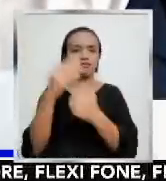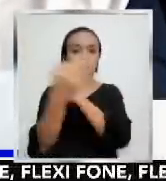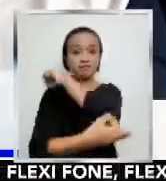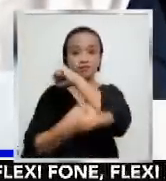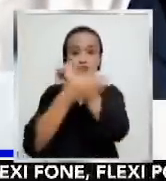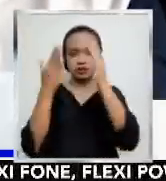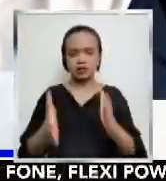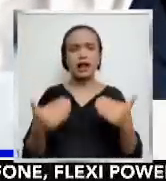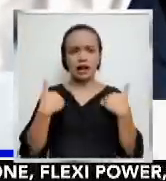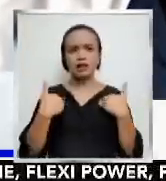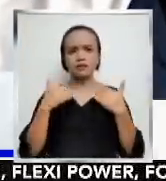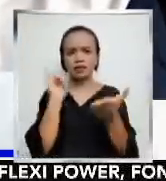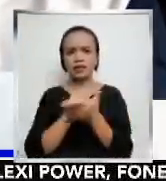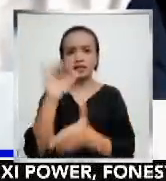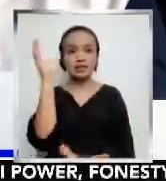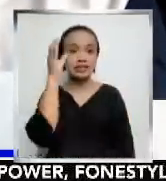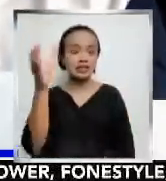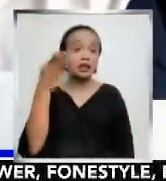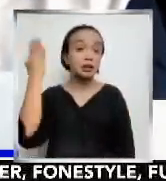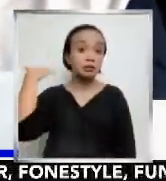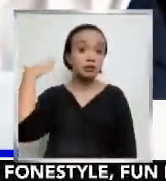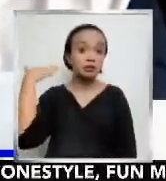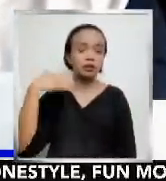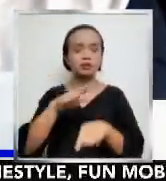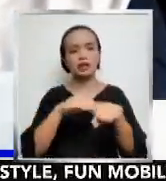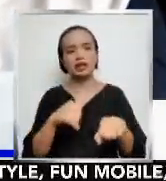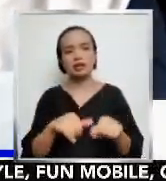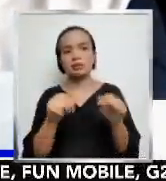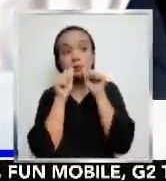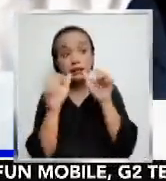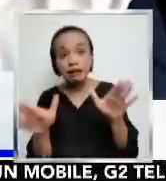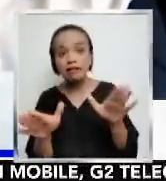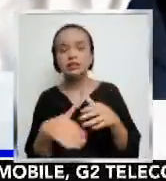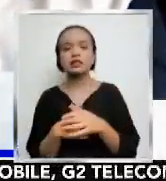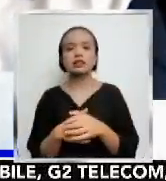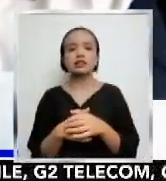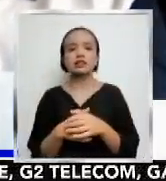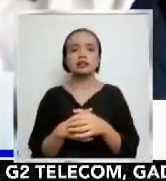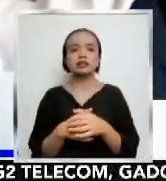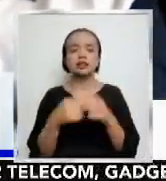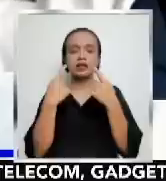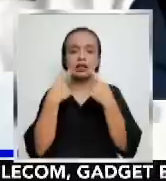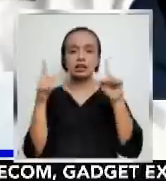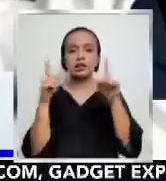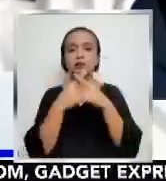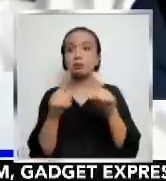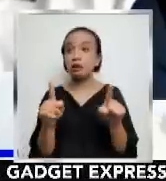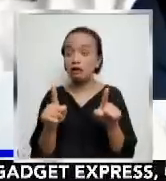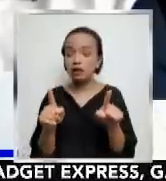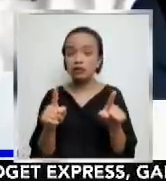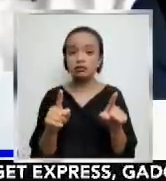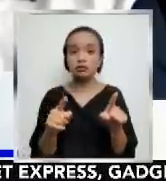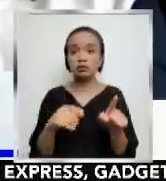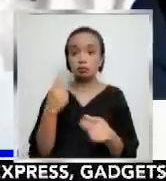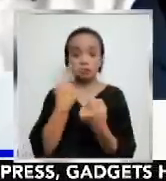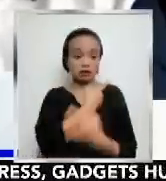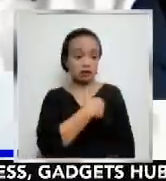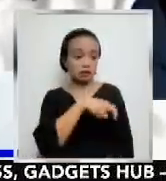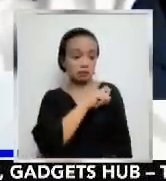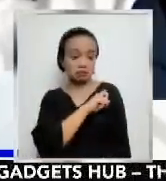dati ang tawag natin dyan, mapalad, kapalaran. Pero nung dumating ang mga Kastila,